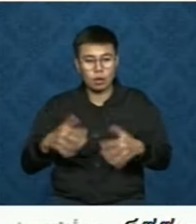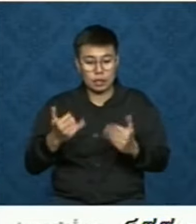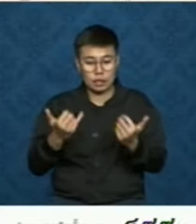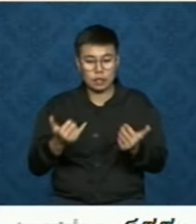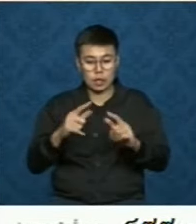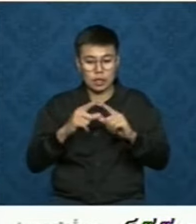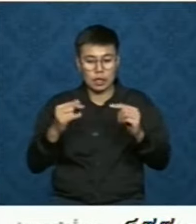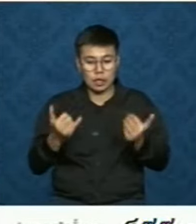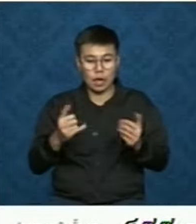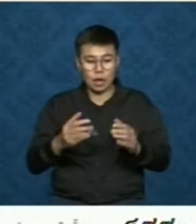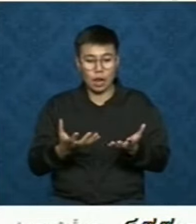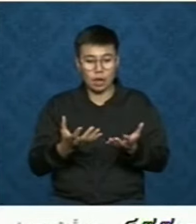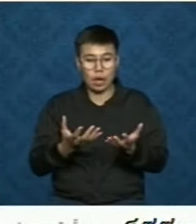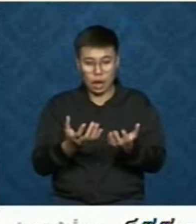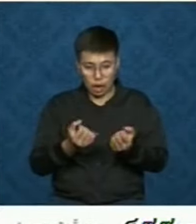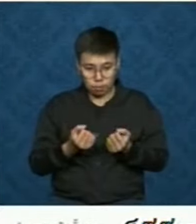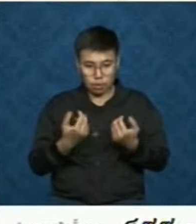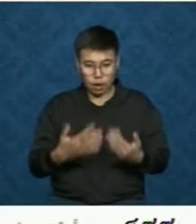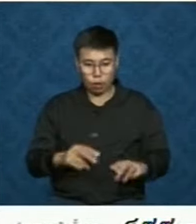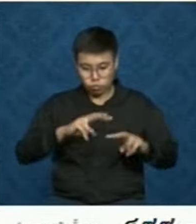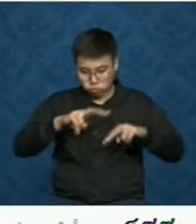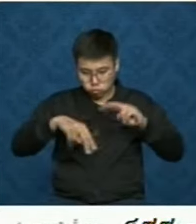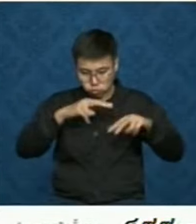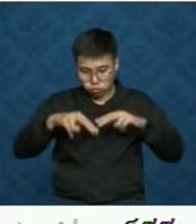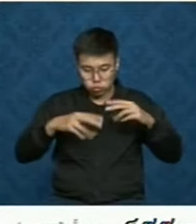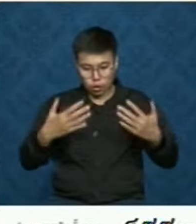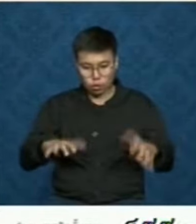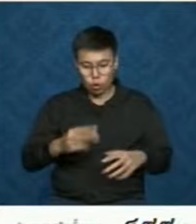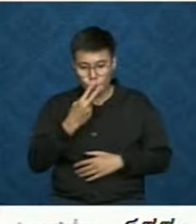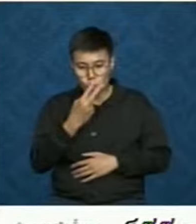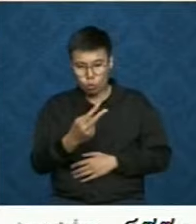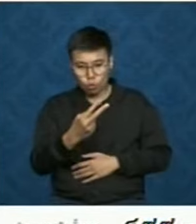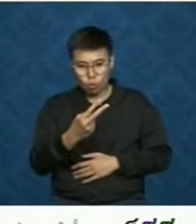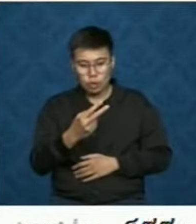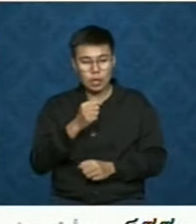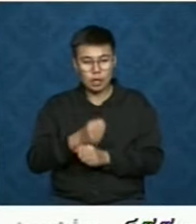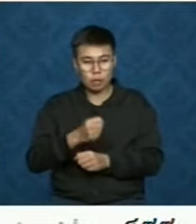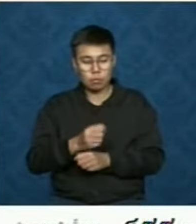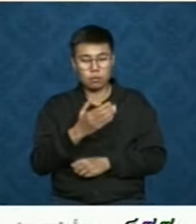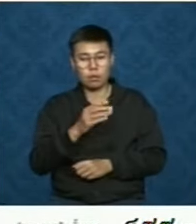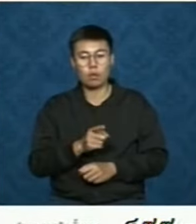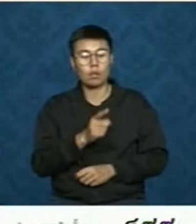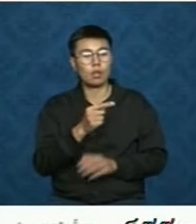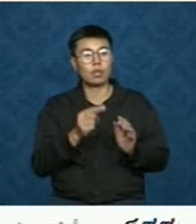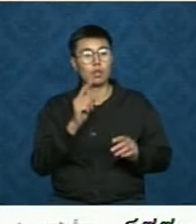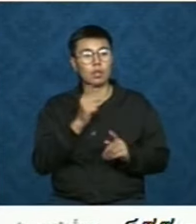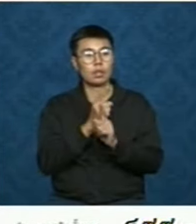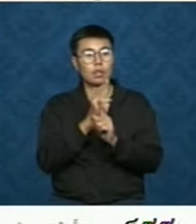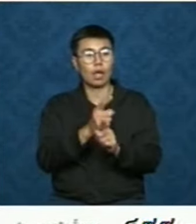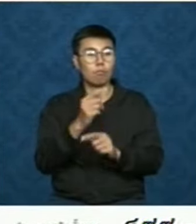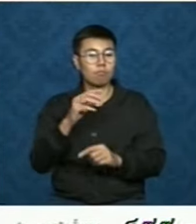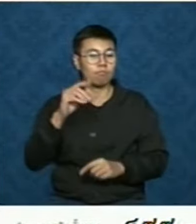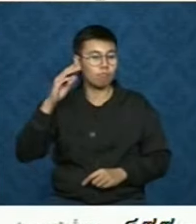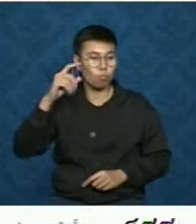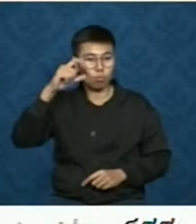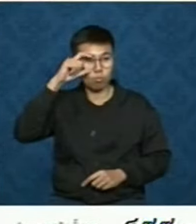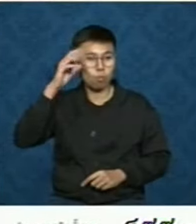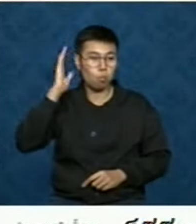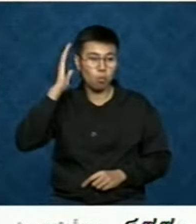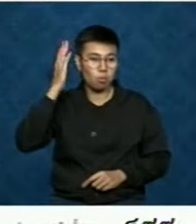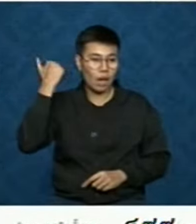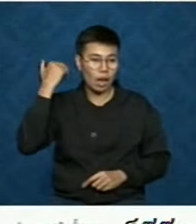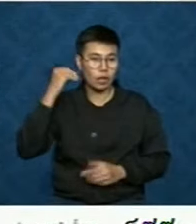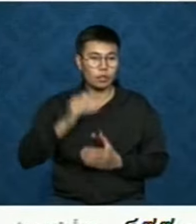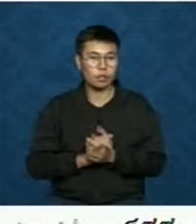ไว้จะไปตรวจสอบแล้วในทางความเป็นไปได้อย่างที่คุณณัฐวุฒิพูดนั้นก็ตรงกันเดี๋ยวเราจะ